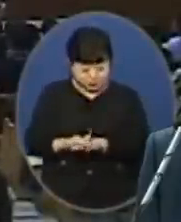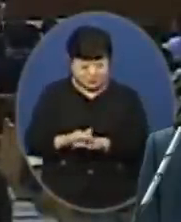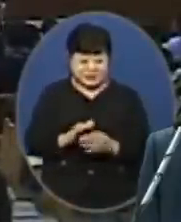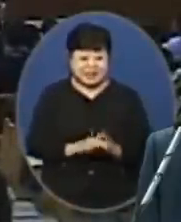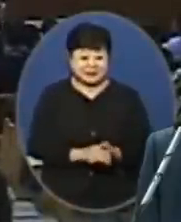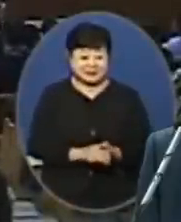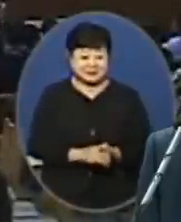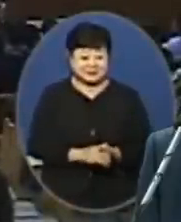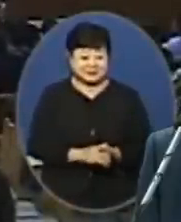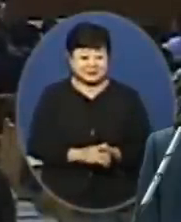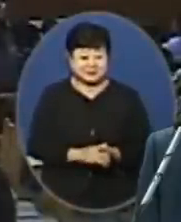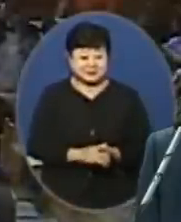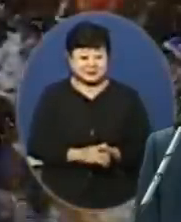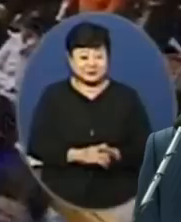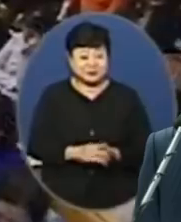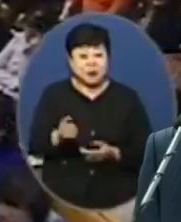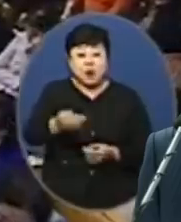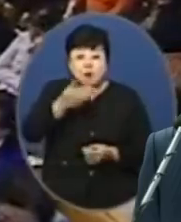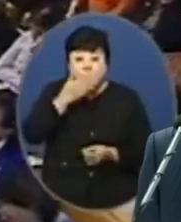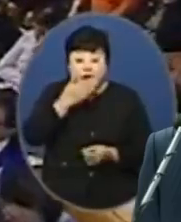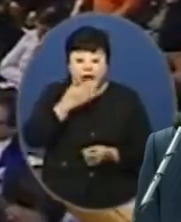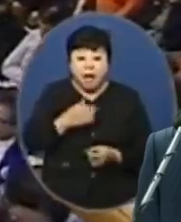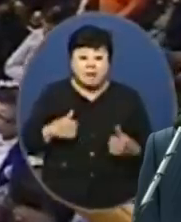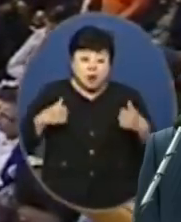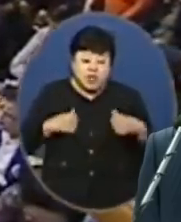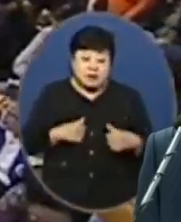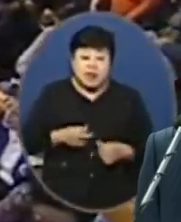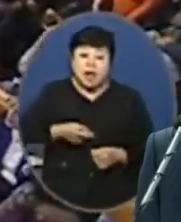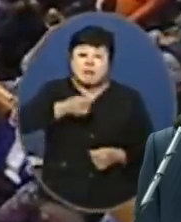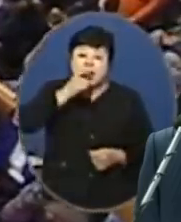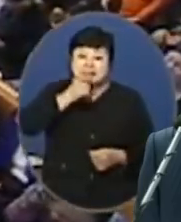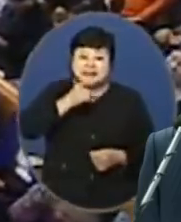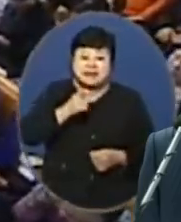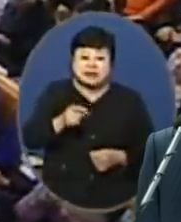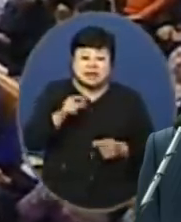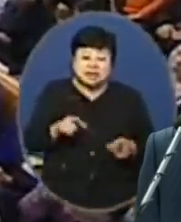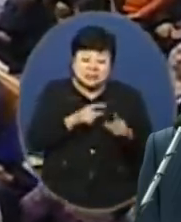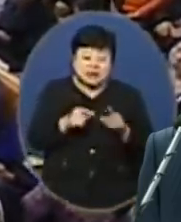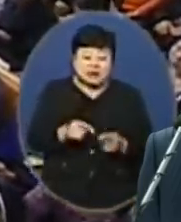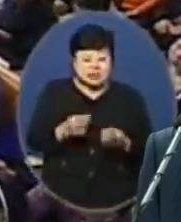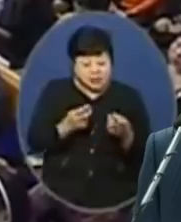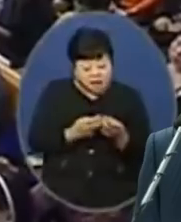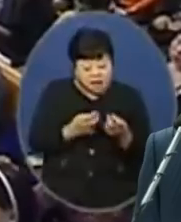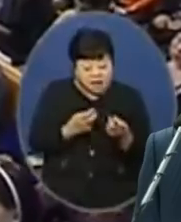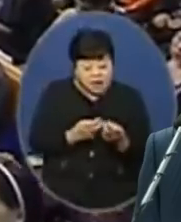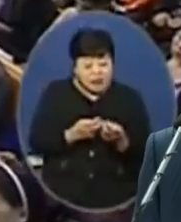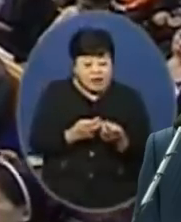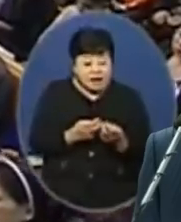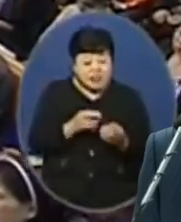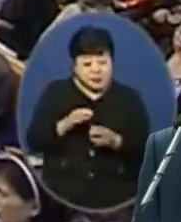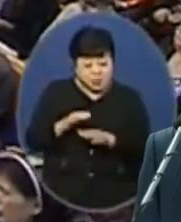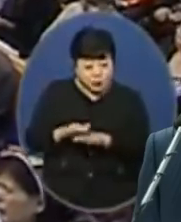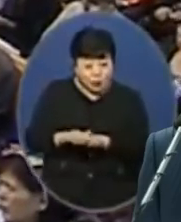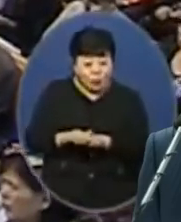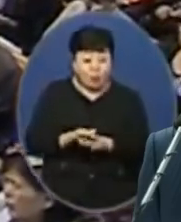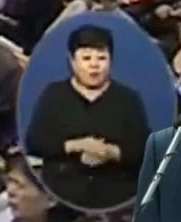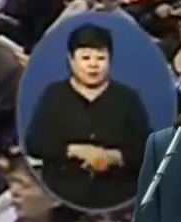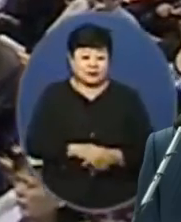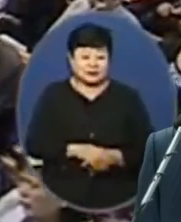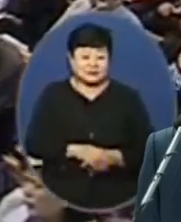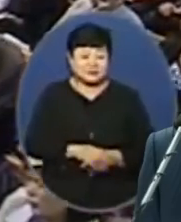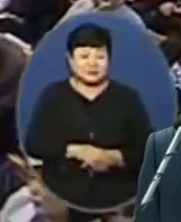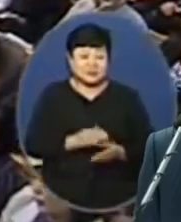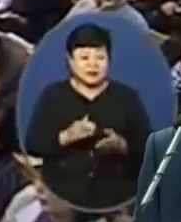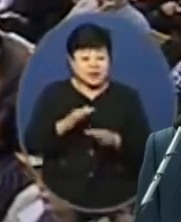것입니다. 무엇을 먹을까, 무엇을 입을까, 무엇을 마실까, 어디에 살고 어떻게 할까를 예비해 놓았고, 여러분이